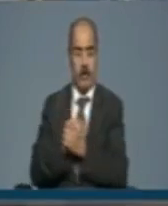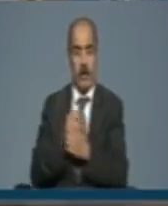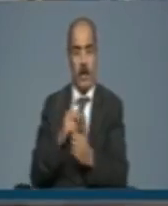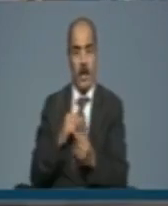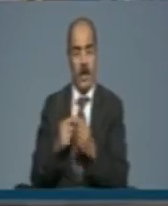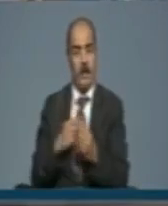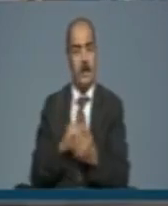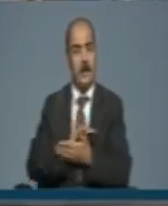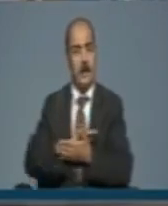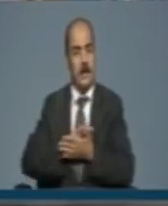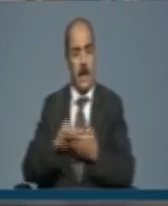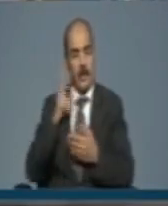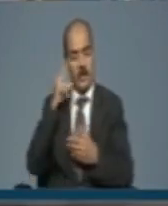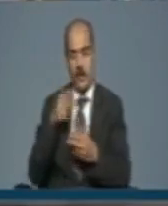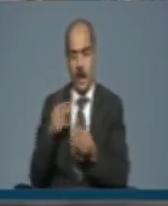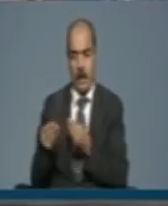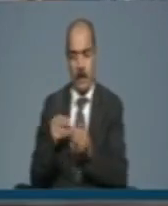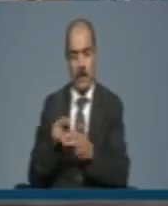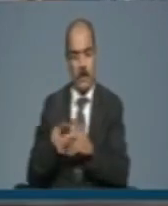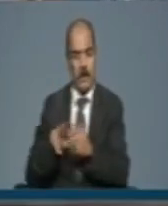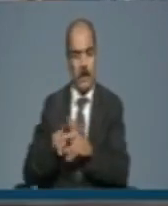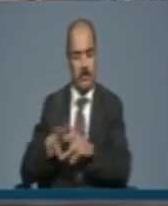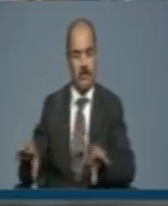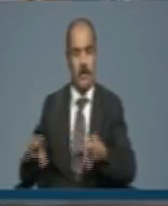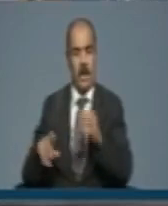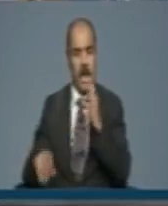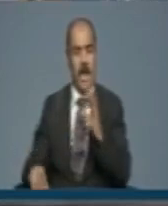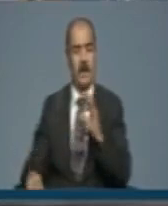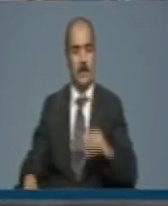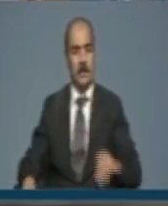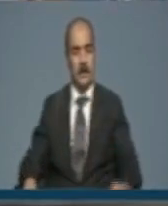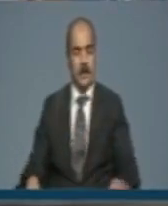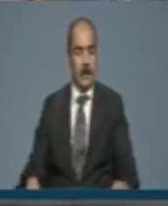الإسرائيليين والفلسطينيين ومن الضروري أيضا أن